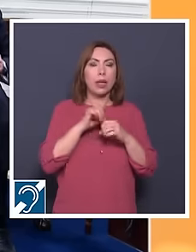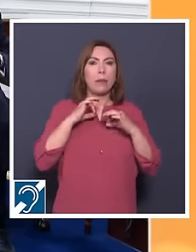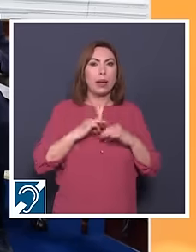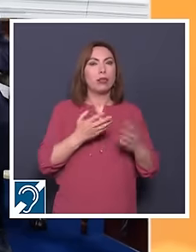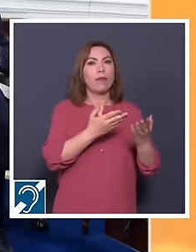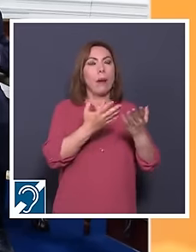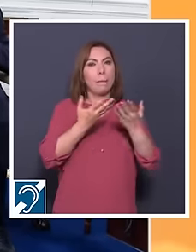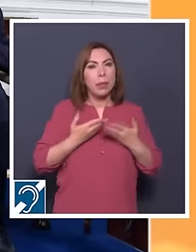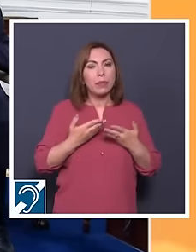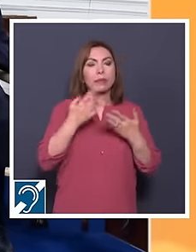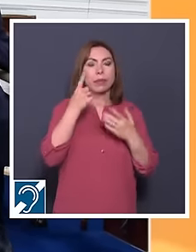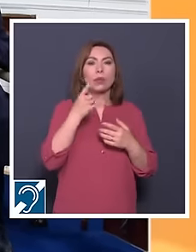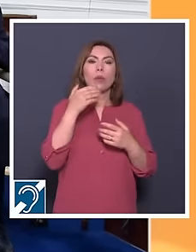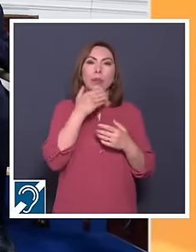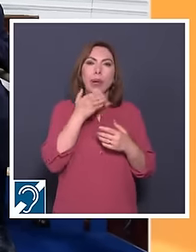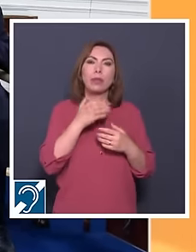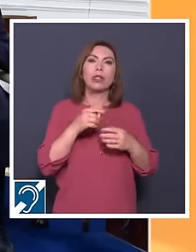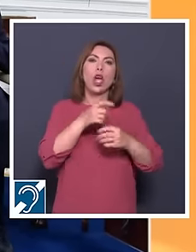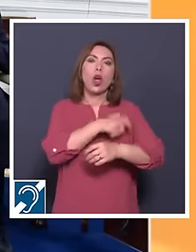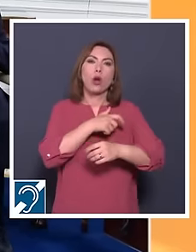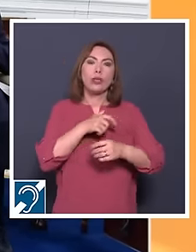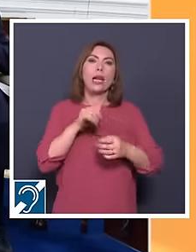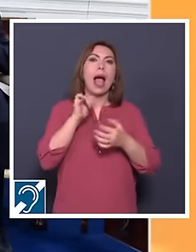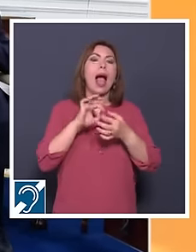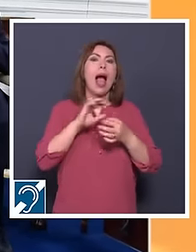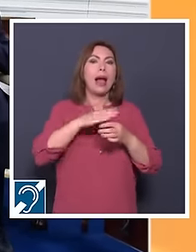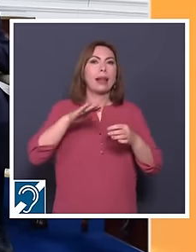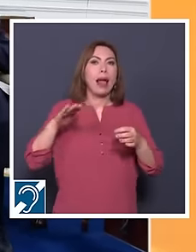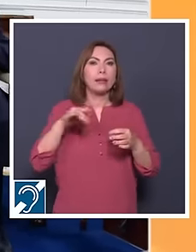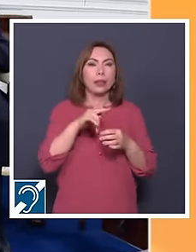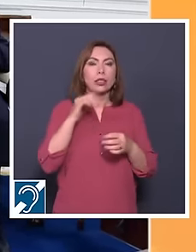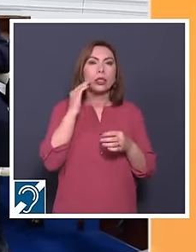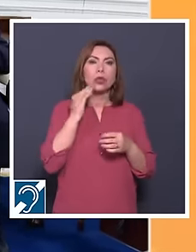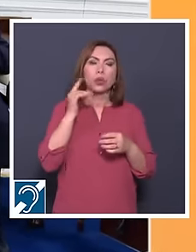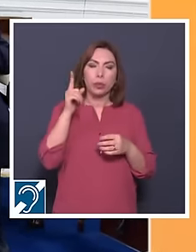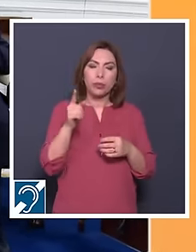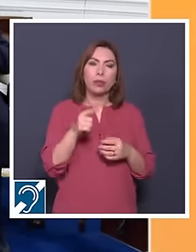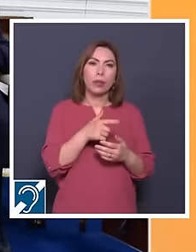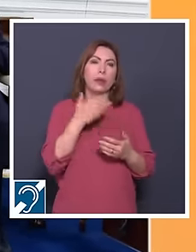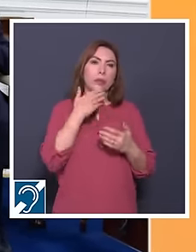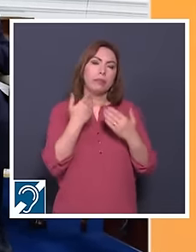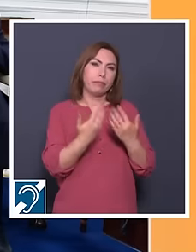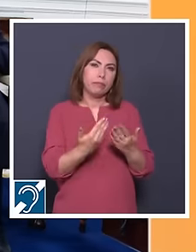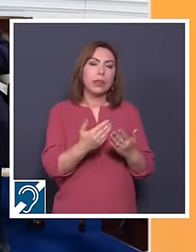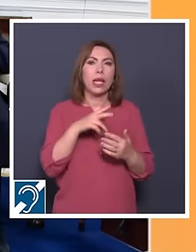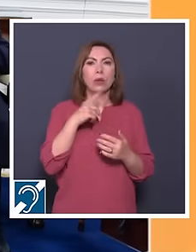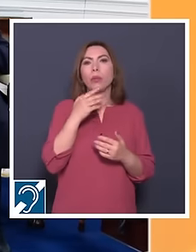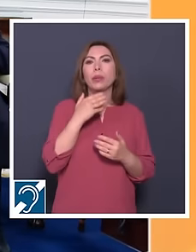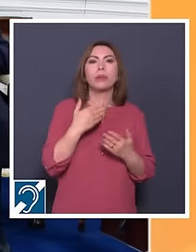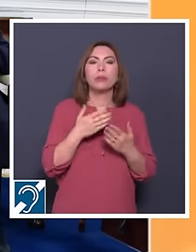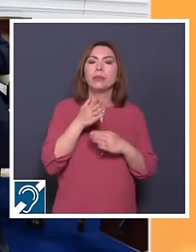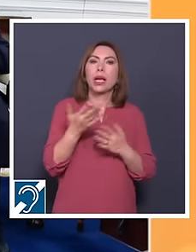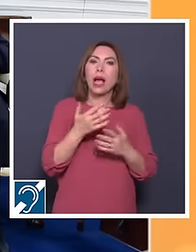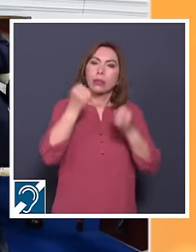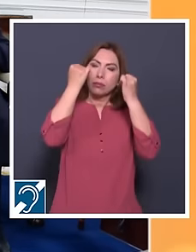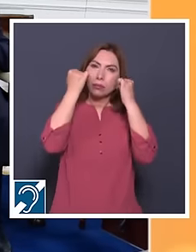va primi un premiu din partea Consiliului Atlantic din Statele Unite ale Americii, se numește Distinguished International Leadership Award. Este un premiu prin care